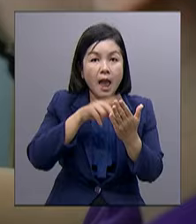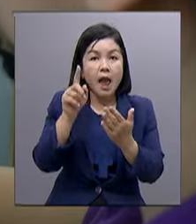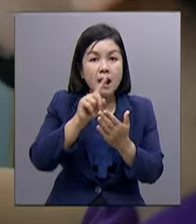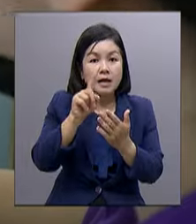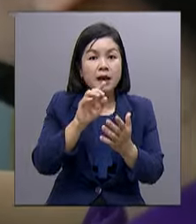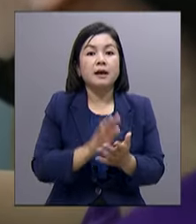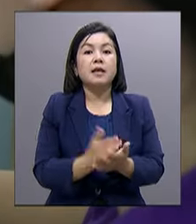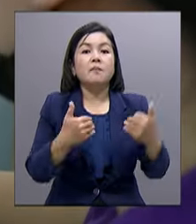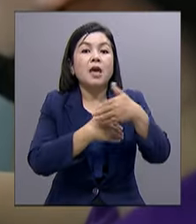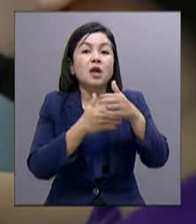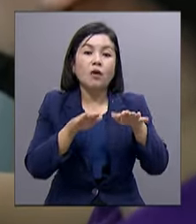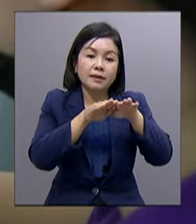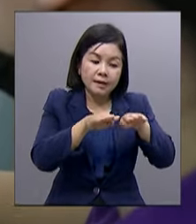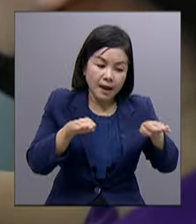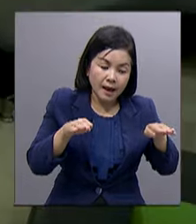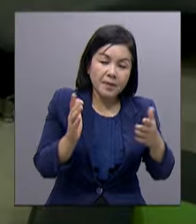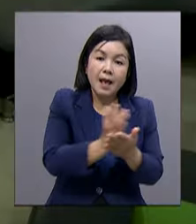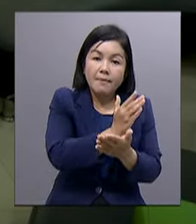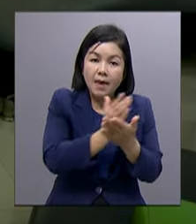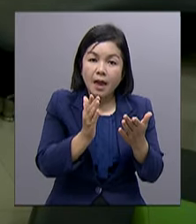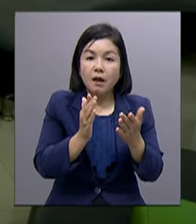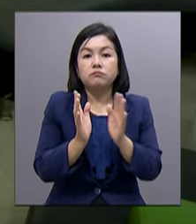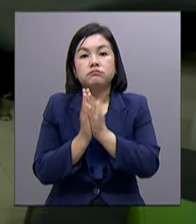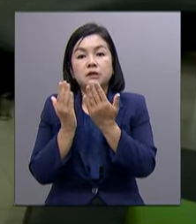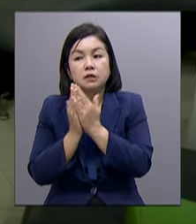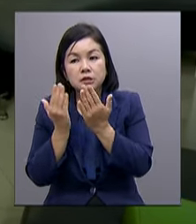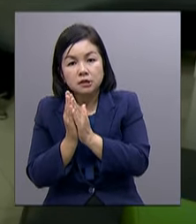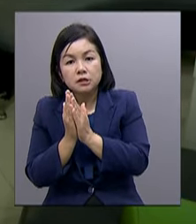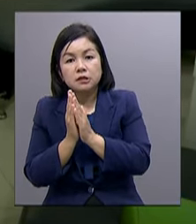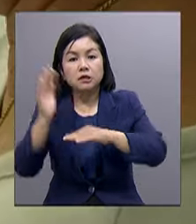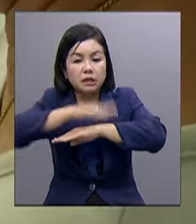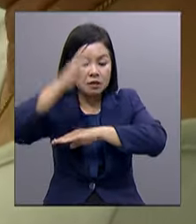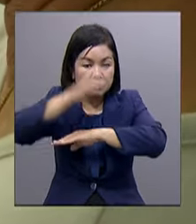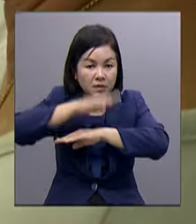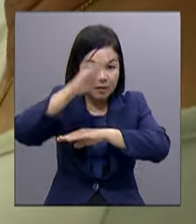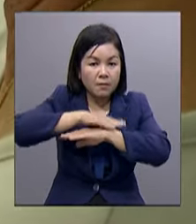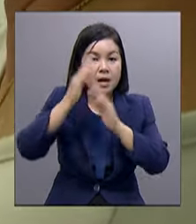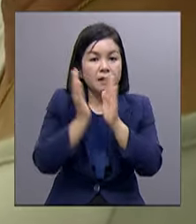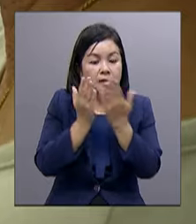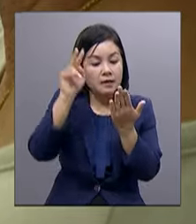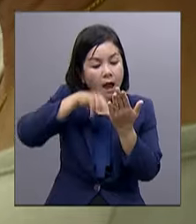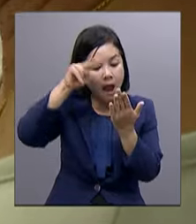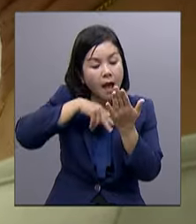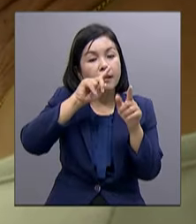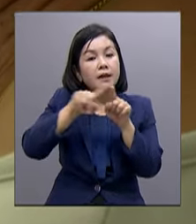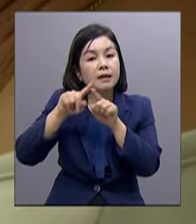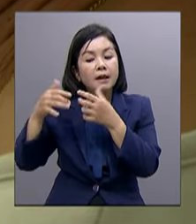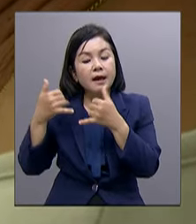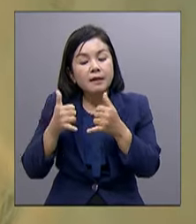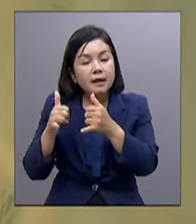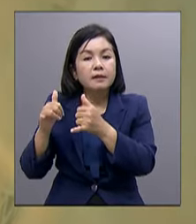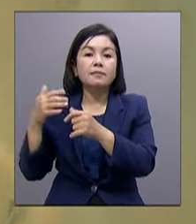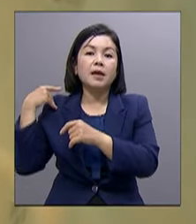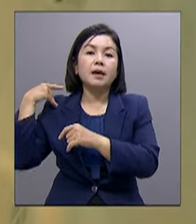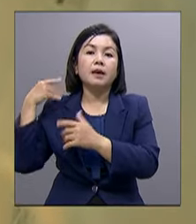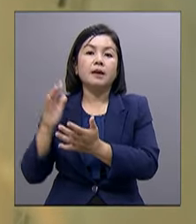space มีห้องเด็กแล้วก็มีหนังสือพิมพ์วารสารให้กับผู้ใช้บริการแล้วก็มีโซนของเ